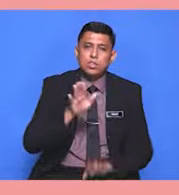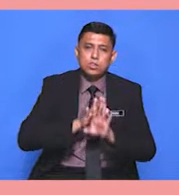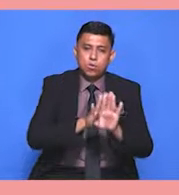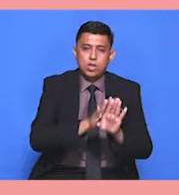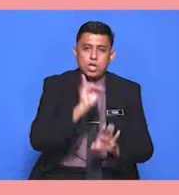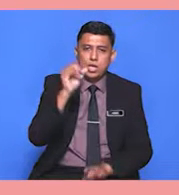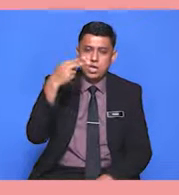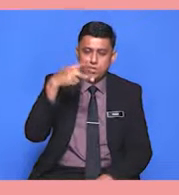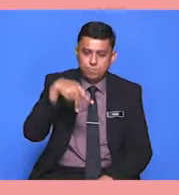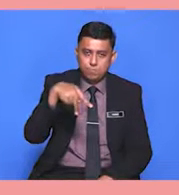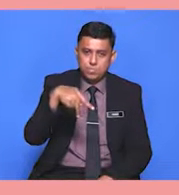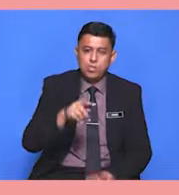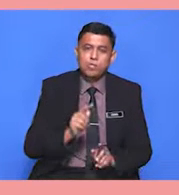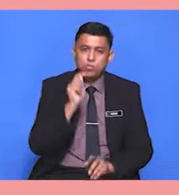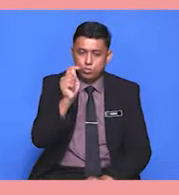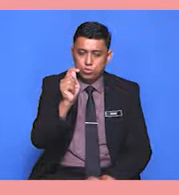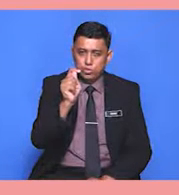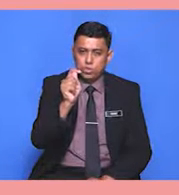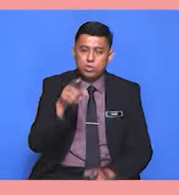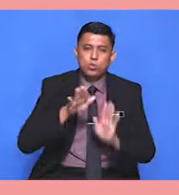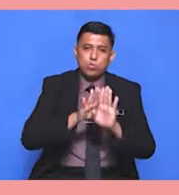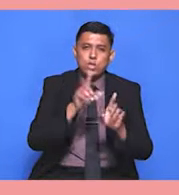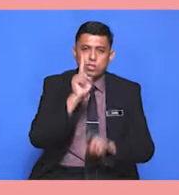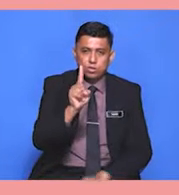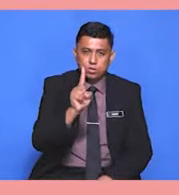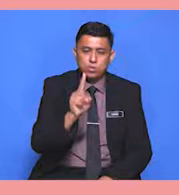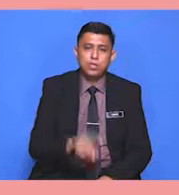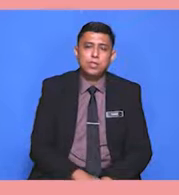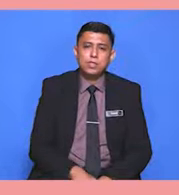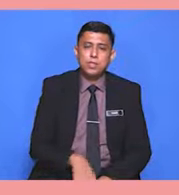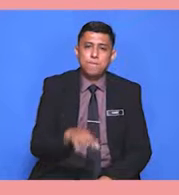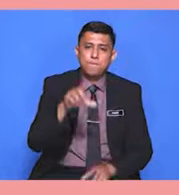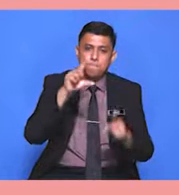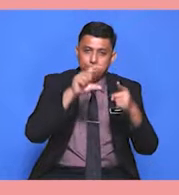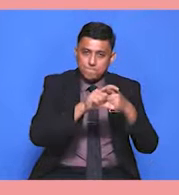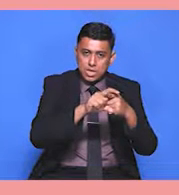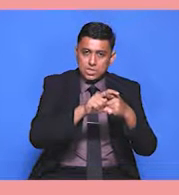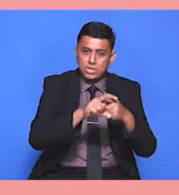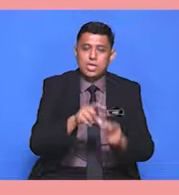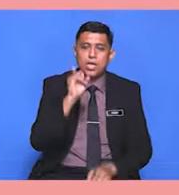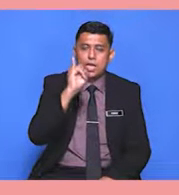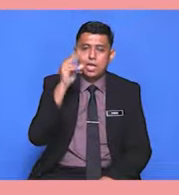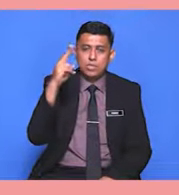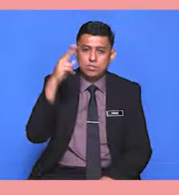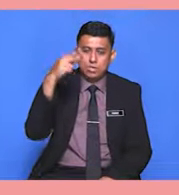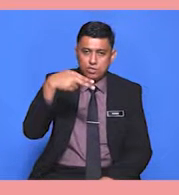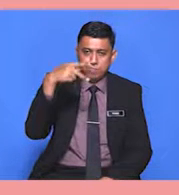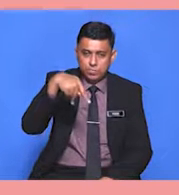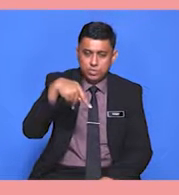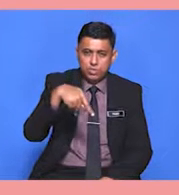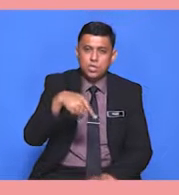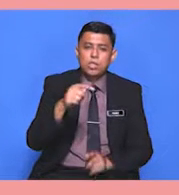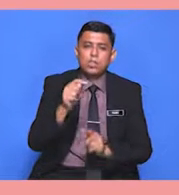harga tahun T tolak 1 dan dibahagi dengan indeks tahun